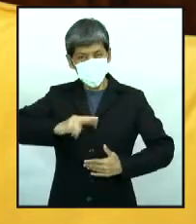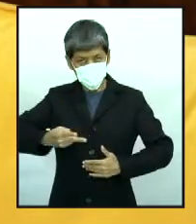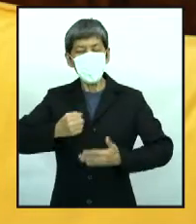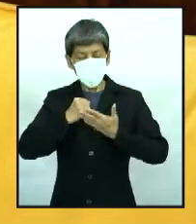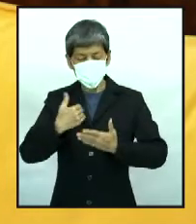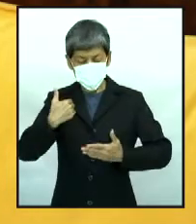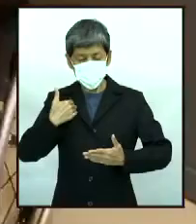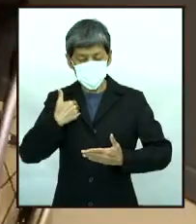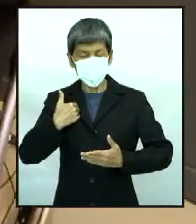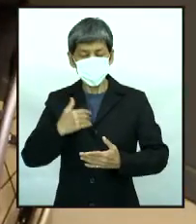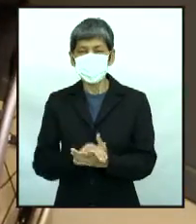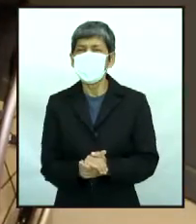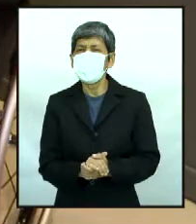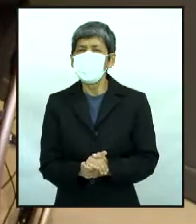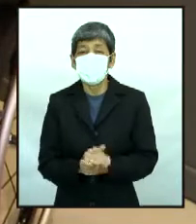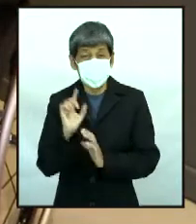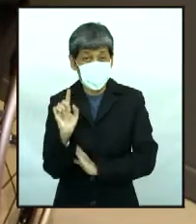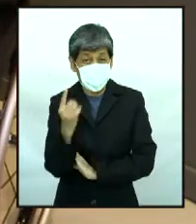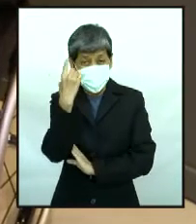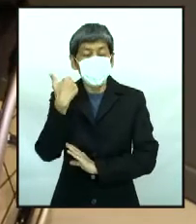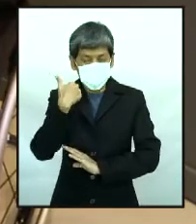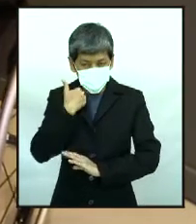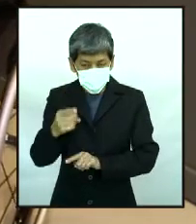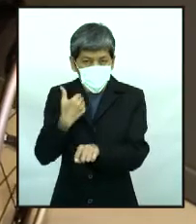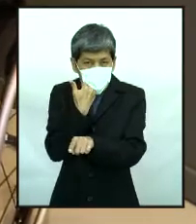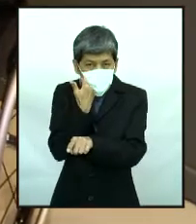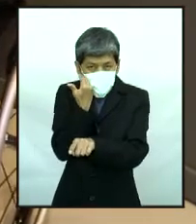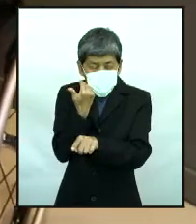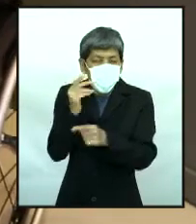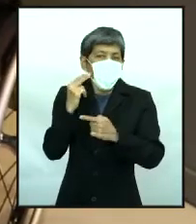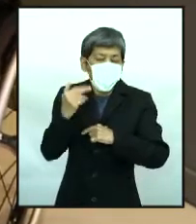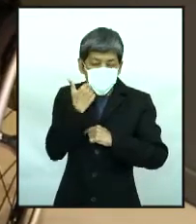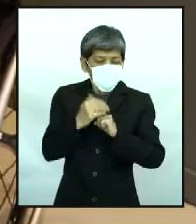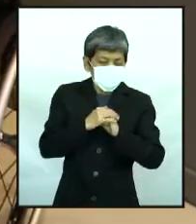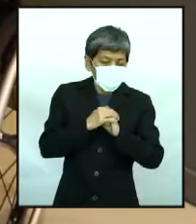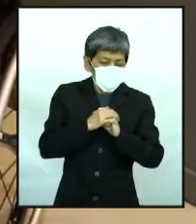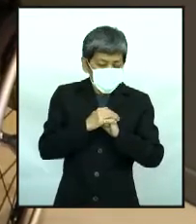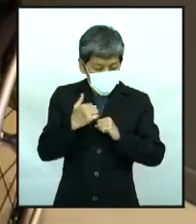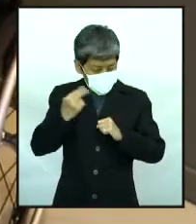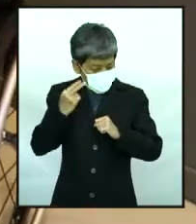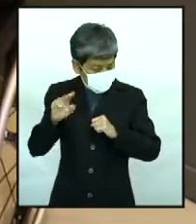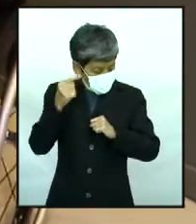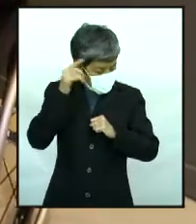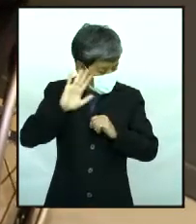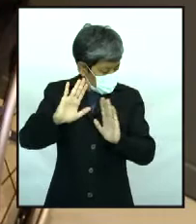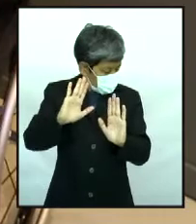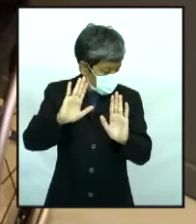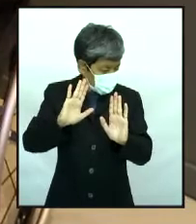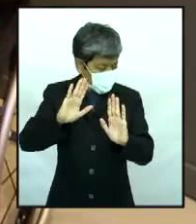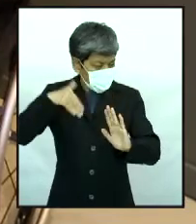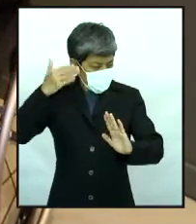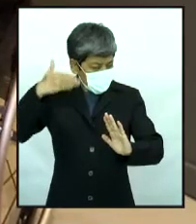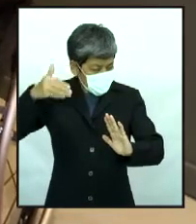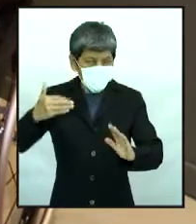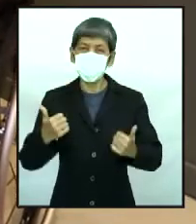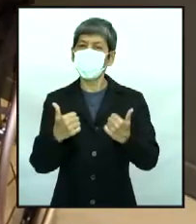แปลให้ส่วนช่วงแรกก็จะมีที่เขาอายเขาเขินแบบไม่อยากให้ใครรู้ว่าเขาอะไรเงี้ยแต่ตอนหลัง